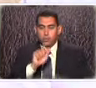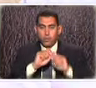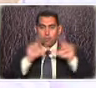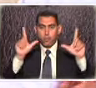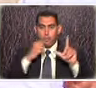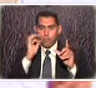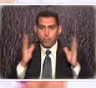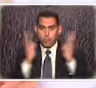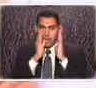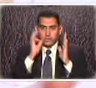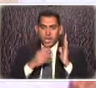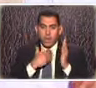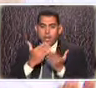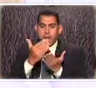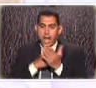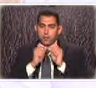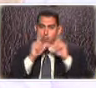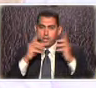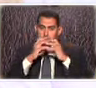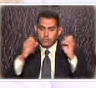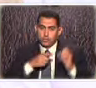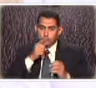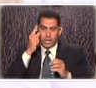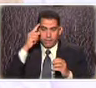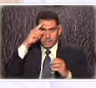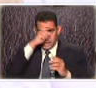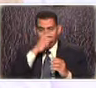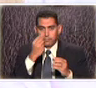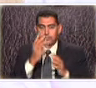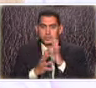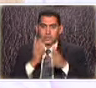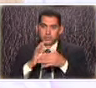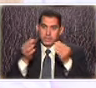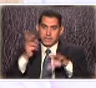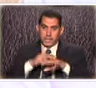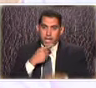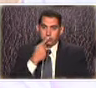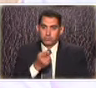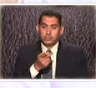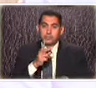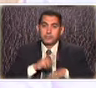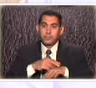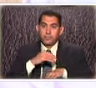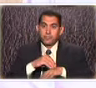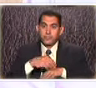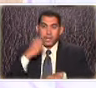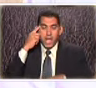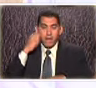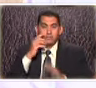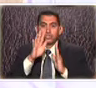و واحتجت فقط الى المقدمه حتى يكون جوابنا يعني مركزا هل